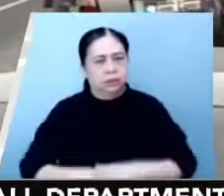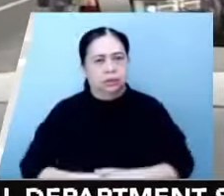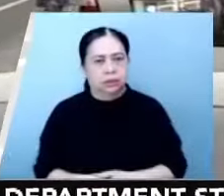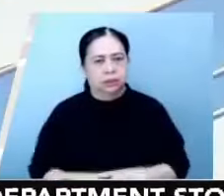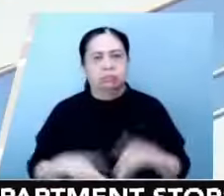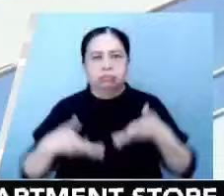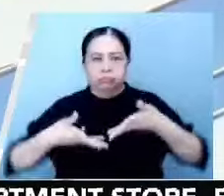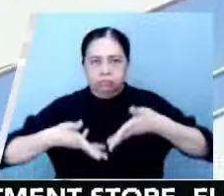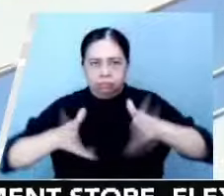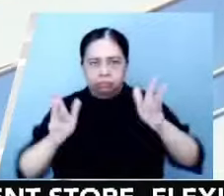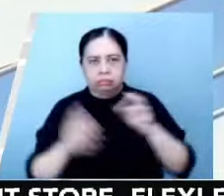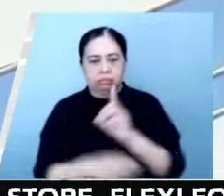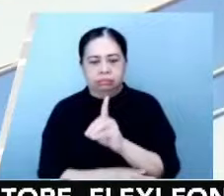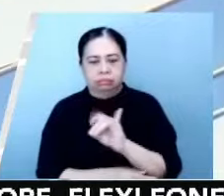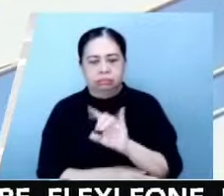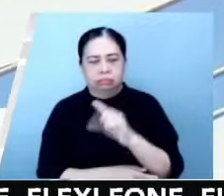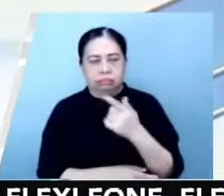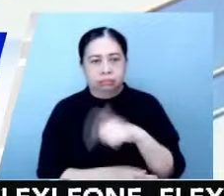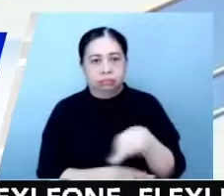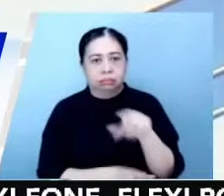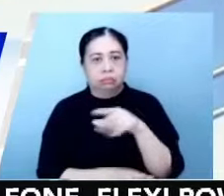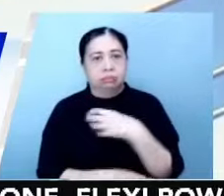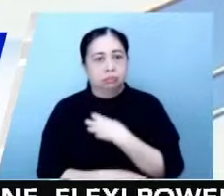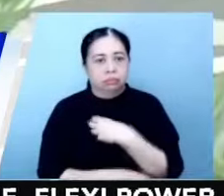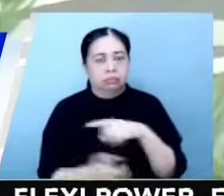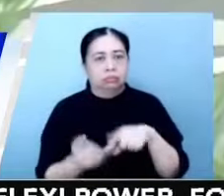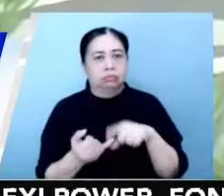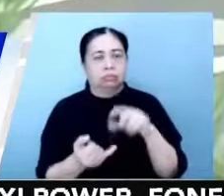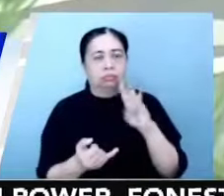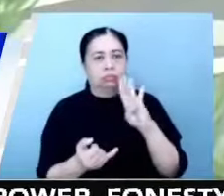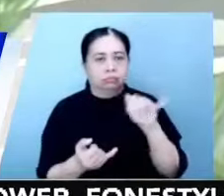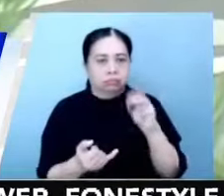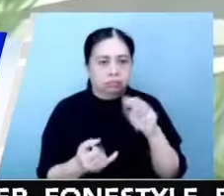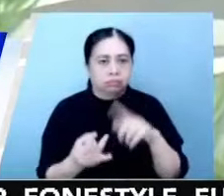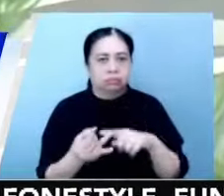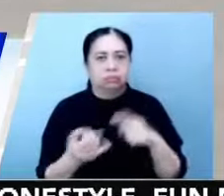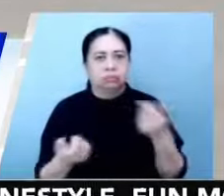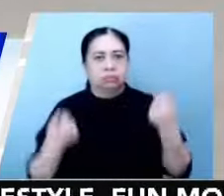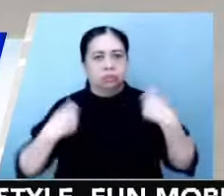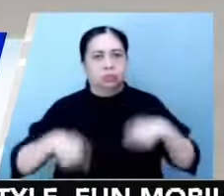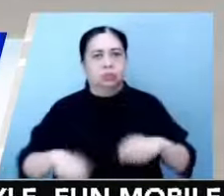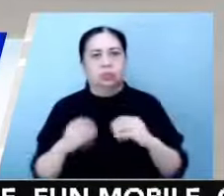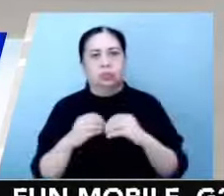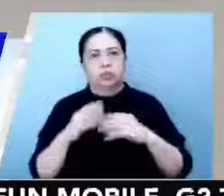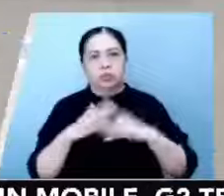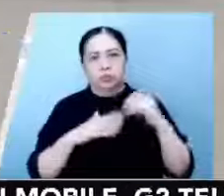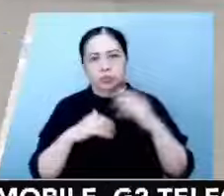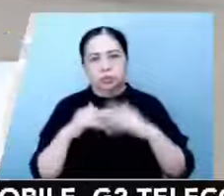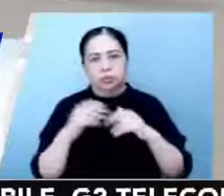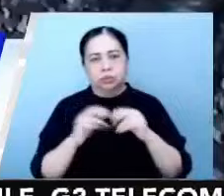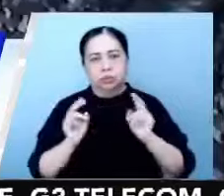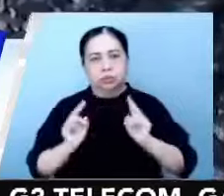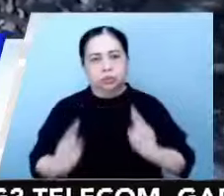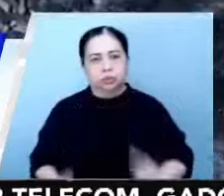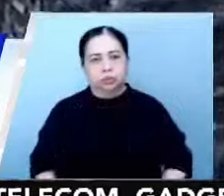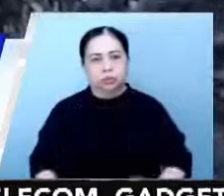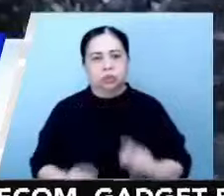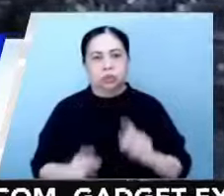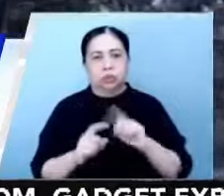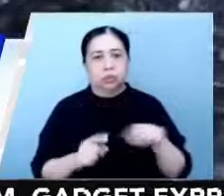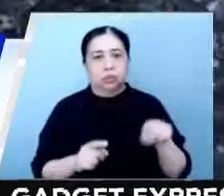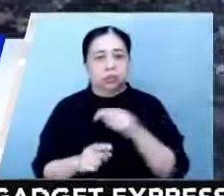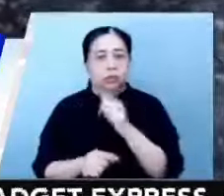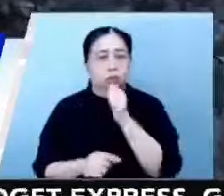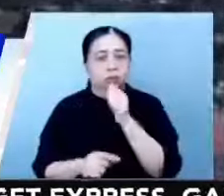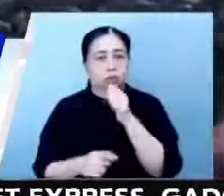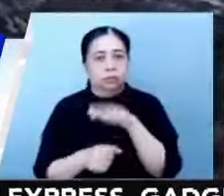DILG ang mga tauhan ng PNP, BFP at BJMP na magsuot ng mas komportabling uniforme. Para man sa mga nasa pribadong sektor, pinaubaya